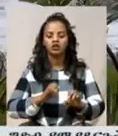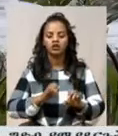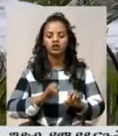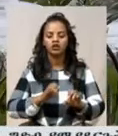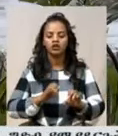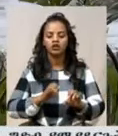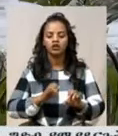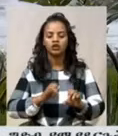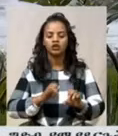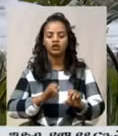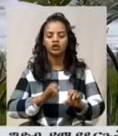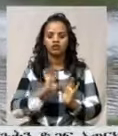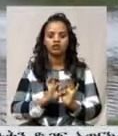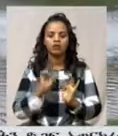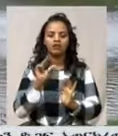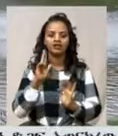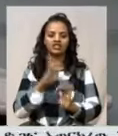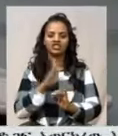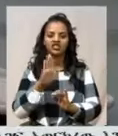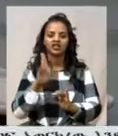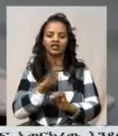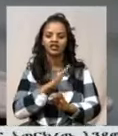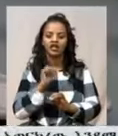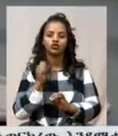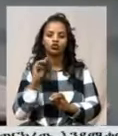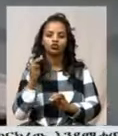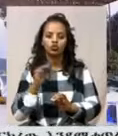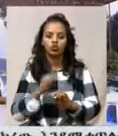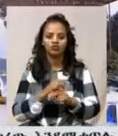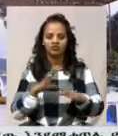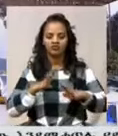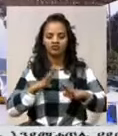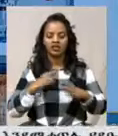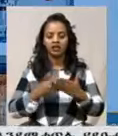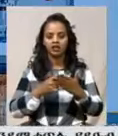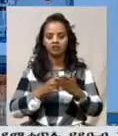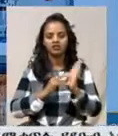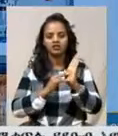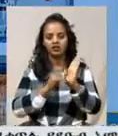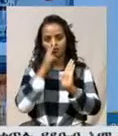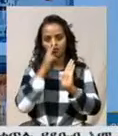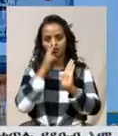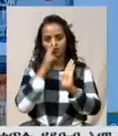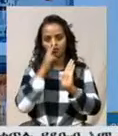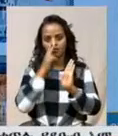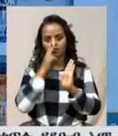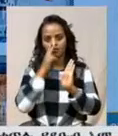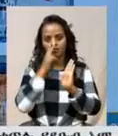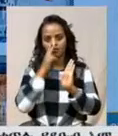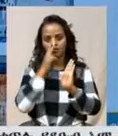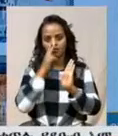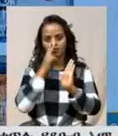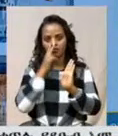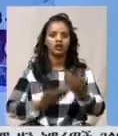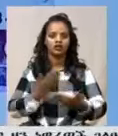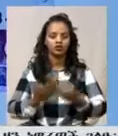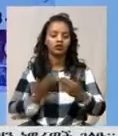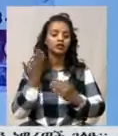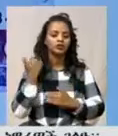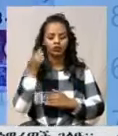ተከናውኗል። የአንድነት ፓርክ፣ ሸገርና አንጦጦ ፓርክ ደግሞ ለዚህ ያው ማሳያዎች ናቸው። ከሁለት አስርት አመታት በላይ አገልግሎት ላይ